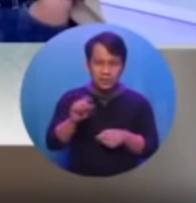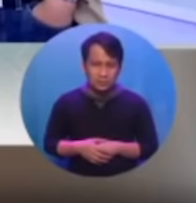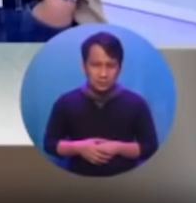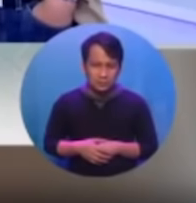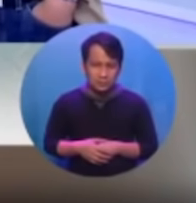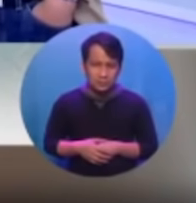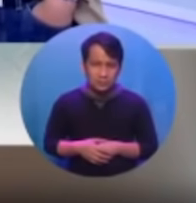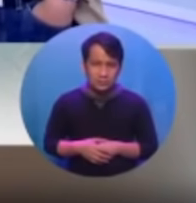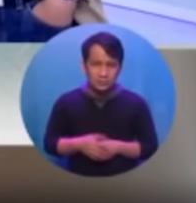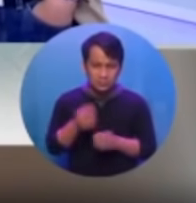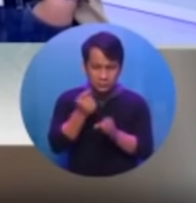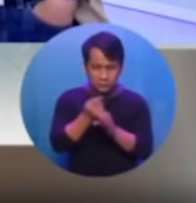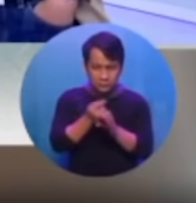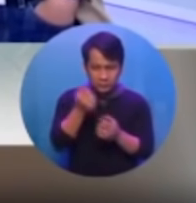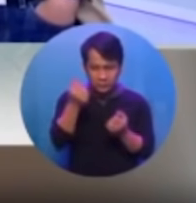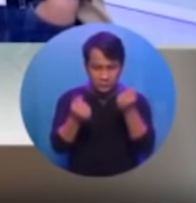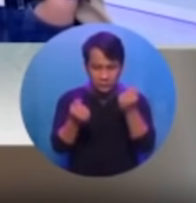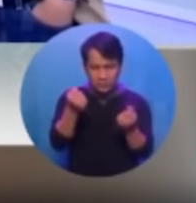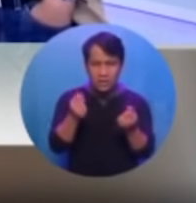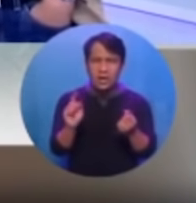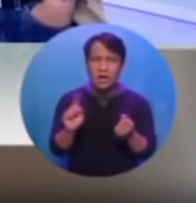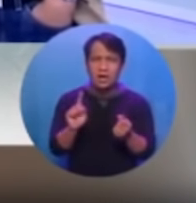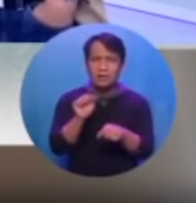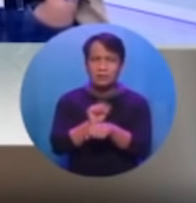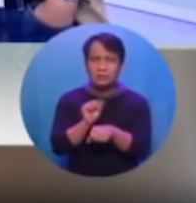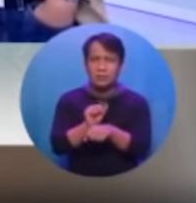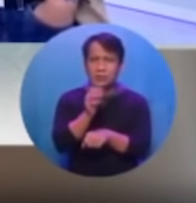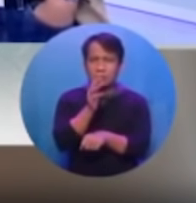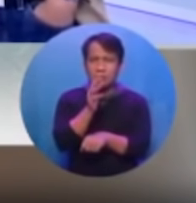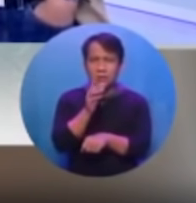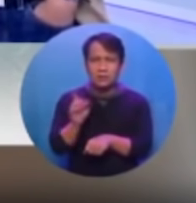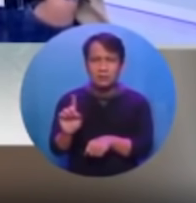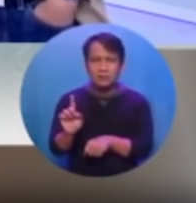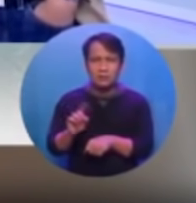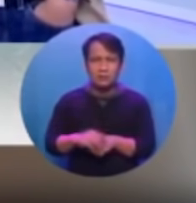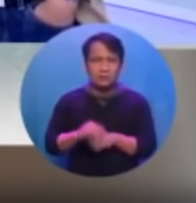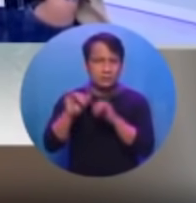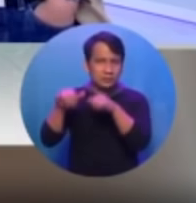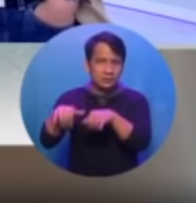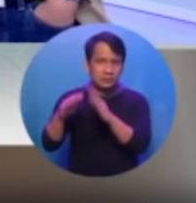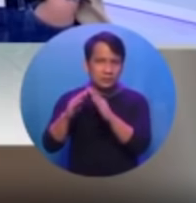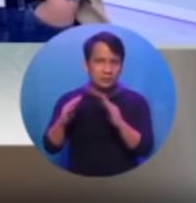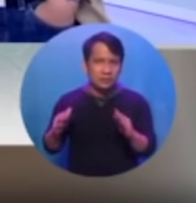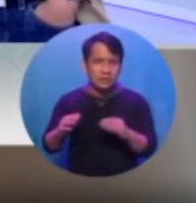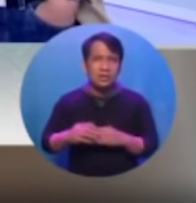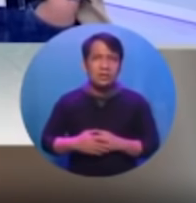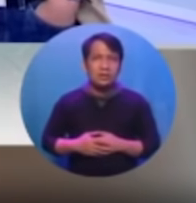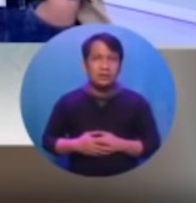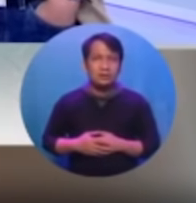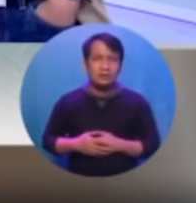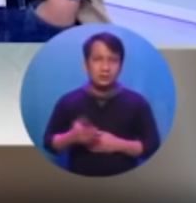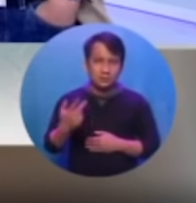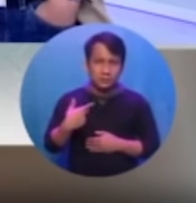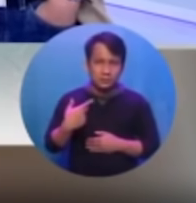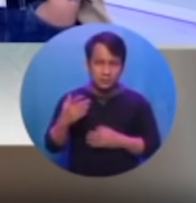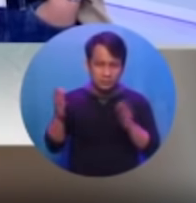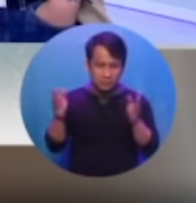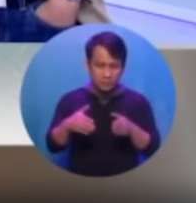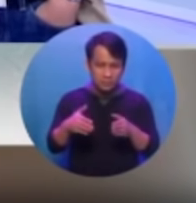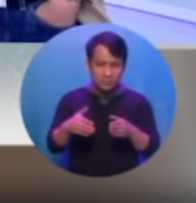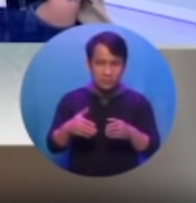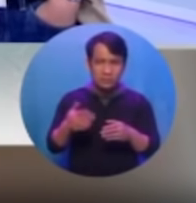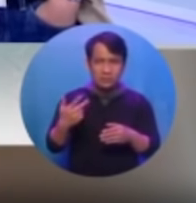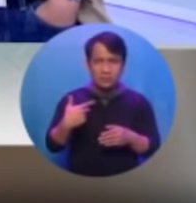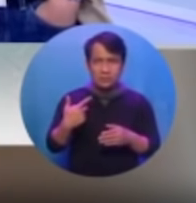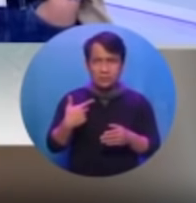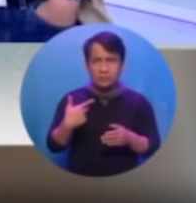tatay? Truck driver po. Si nanay po, anong trabaho? Sa bahay lang po kasi nga, ano po, may maliit pa po kami nga din